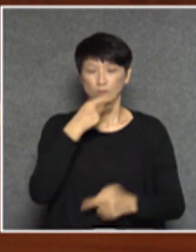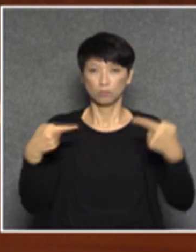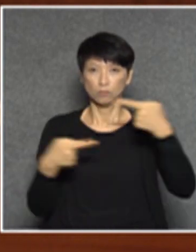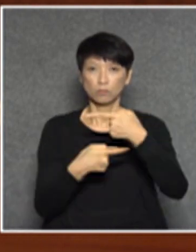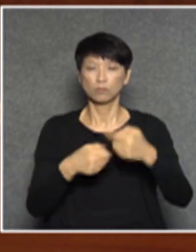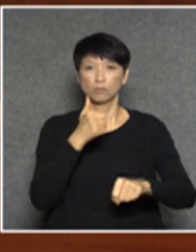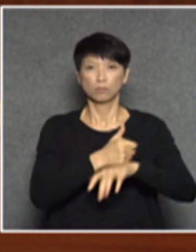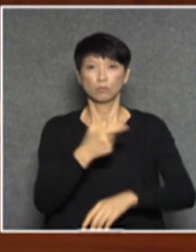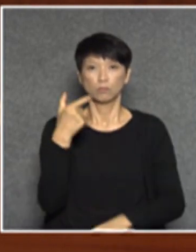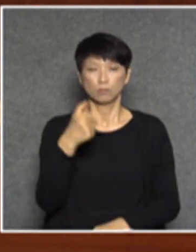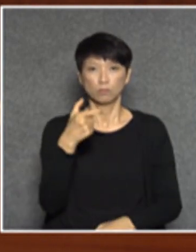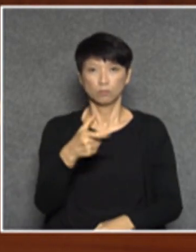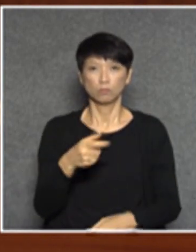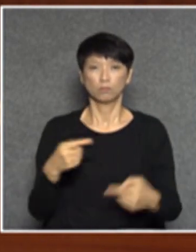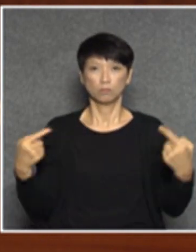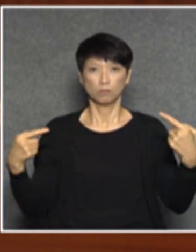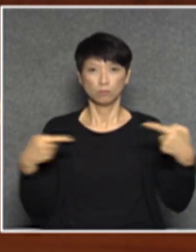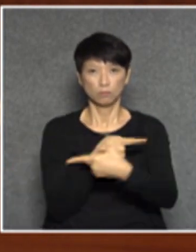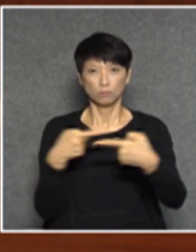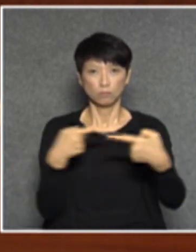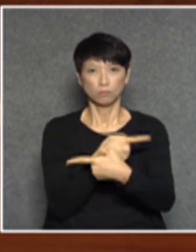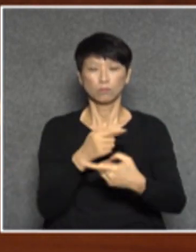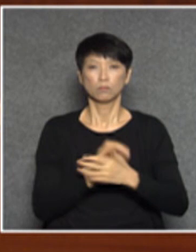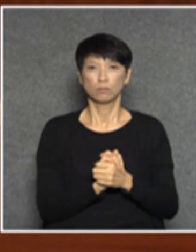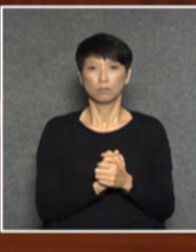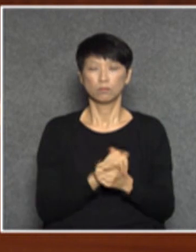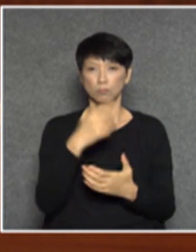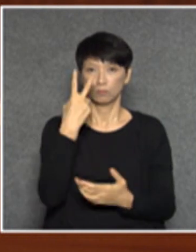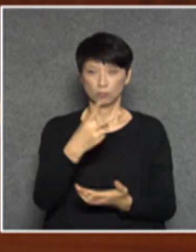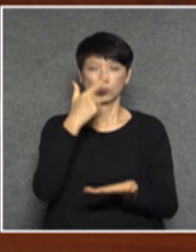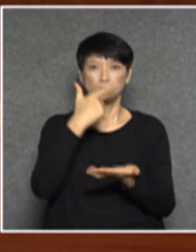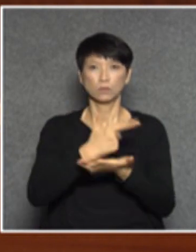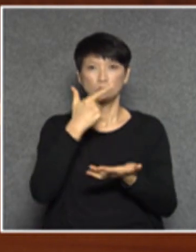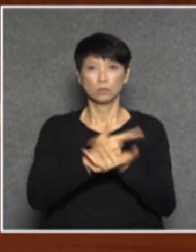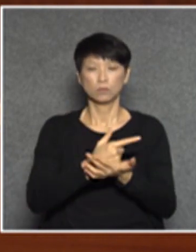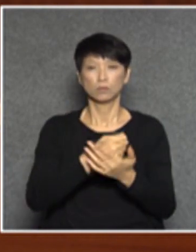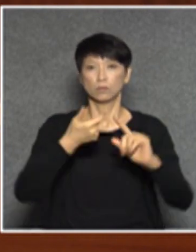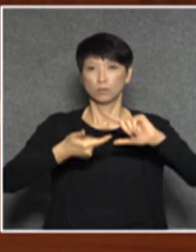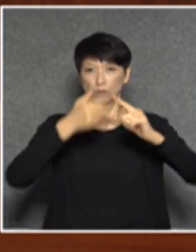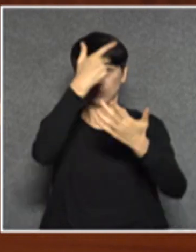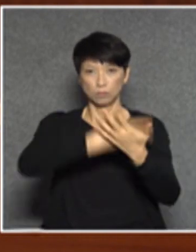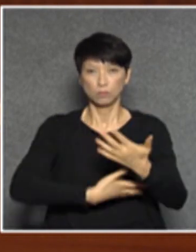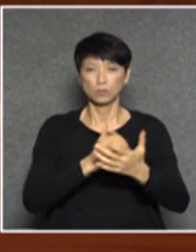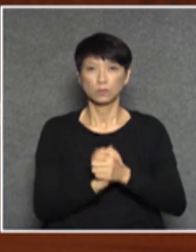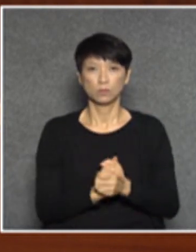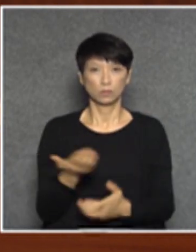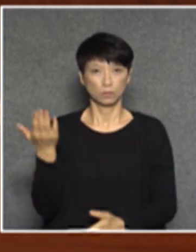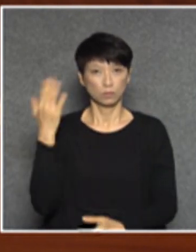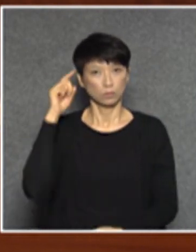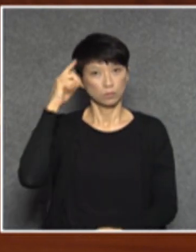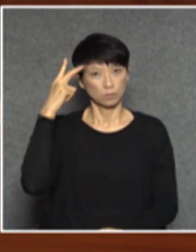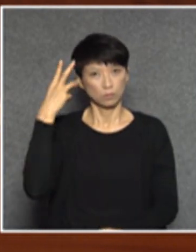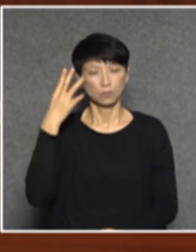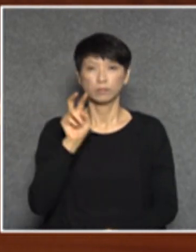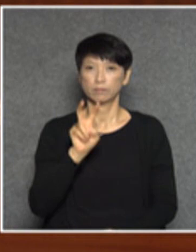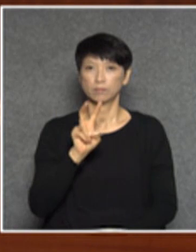喺金融市場方面嘅互聯互通嗰兩個重要嘅舉措咧。即使喺過去嗰幾日咧，大家可以睇到